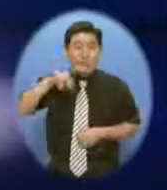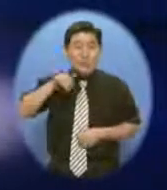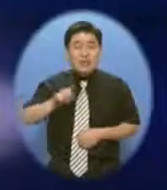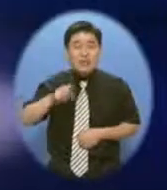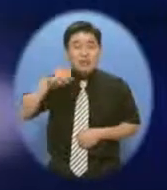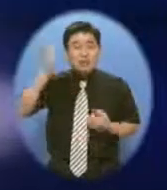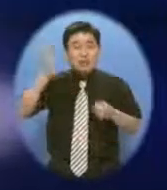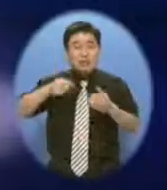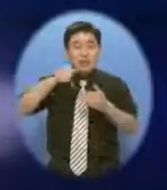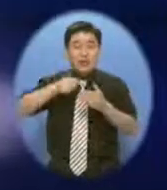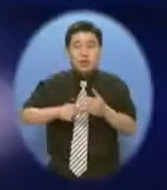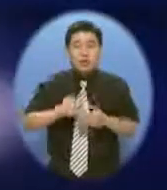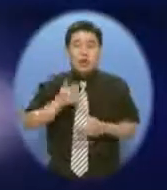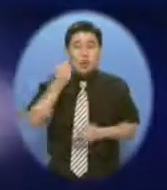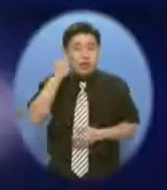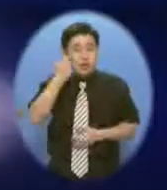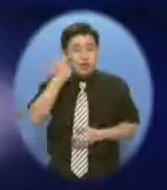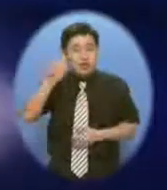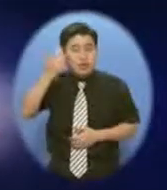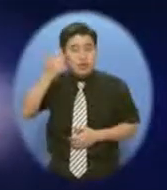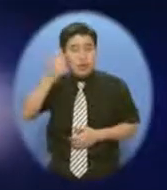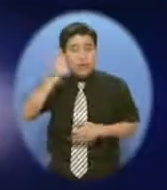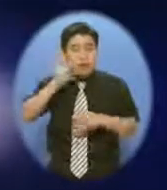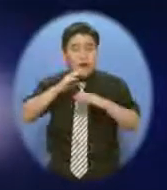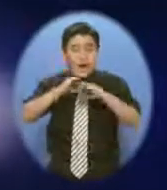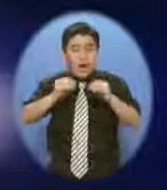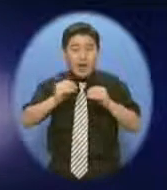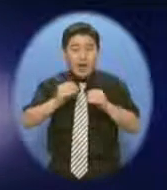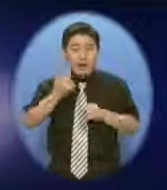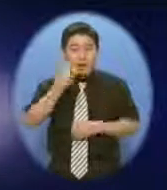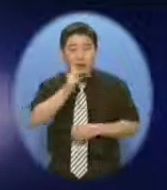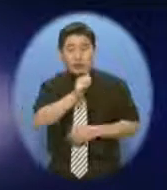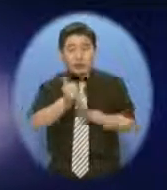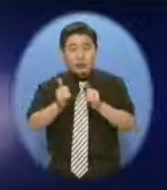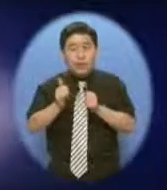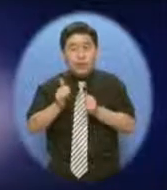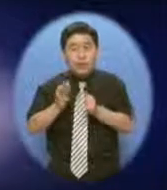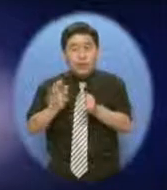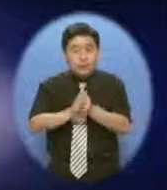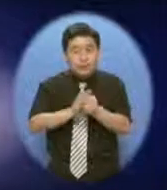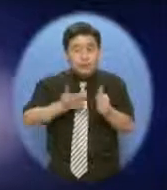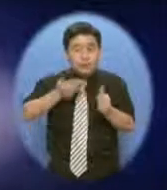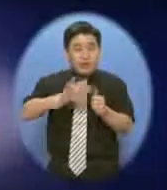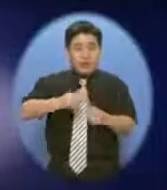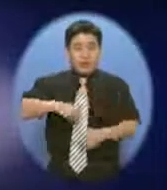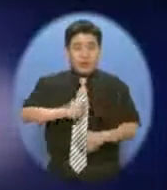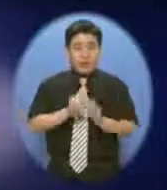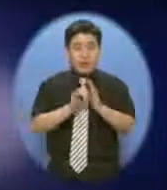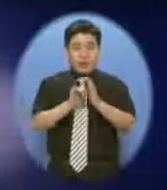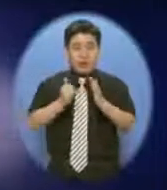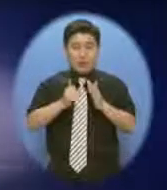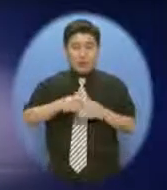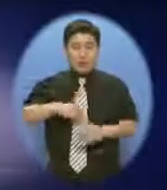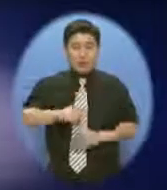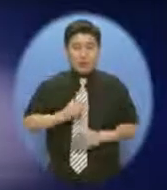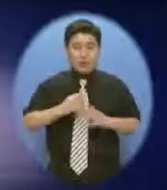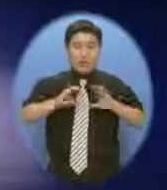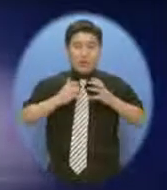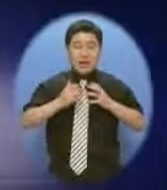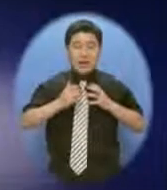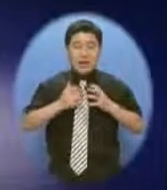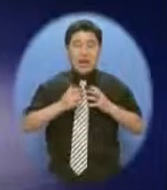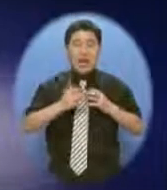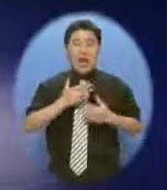또 망자의 한을 풀어주는, 그리고 자기 자신과 또 가족 그리고 국가의 안녕을